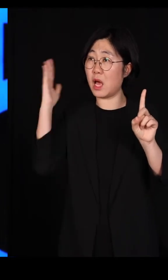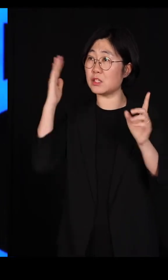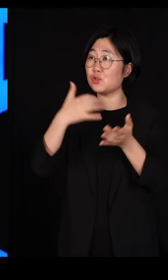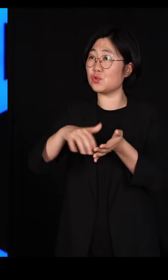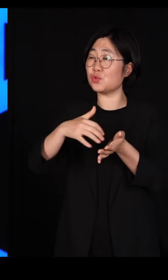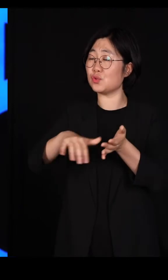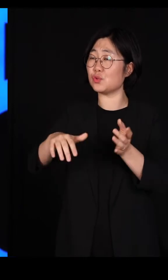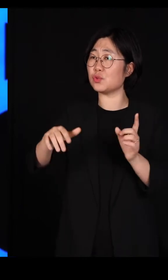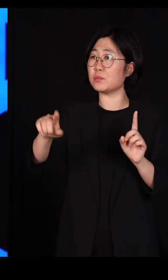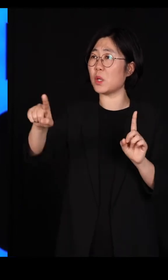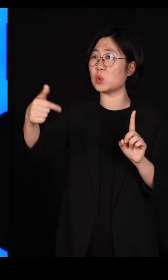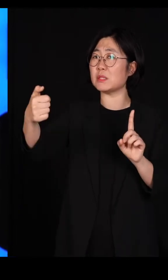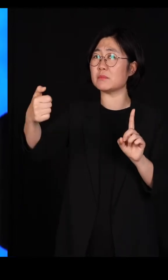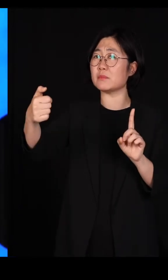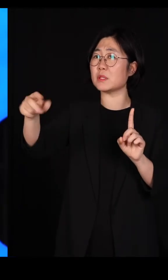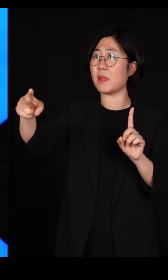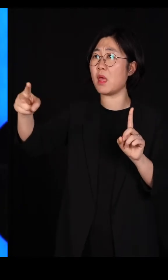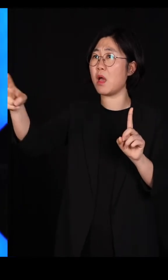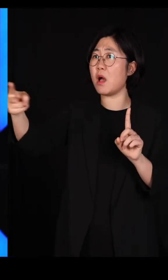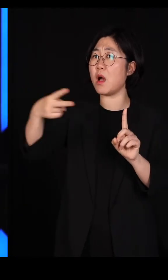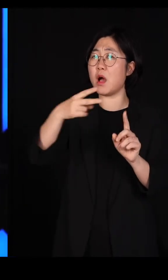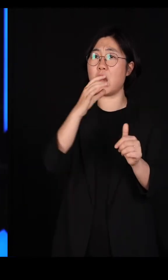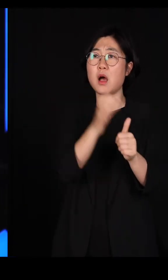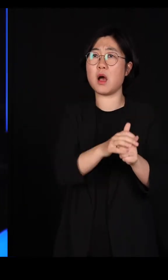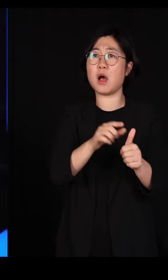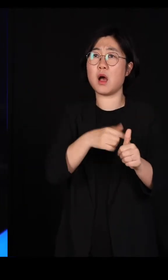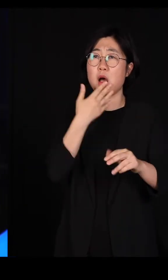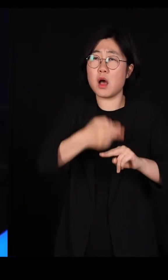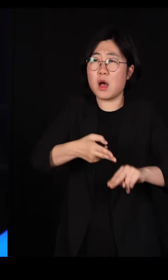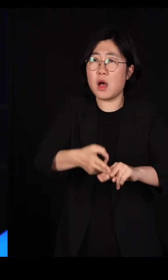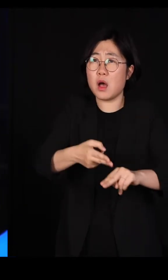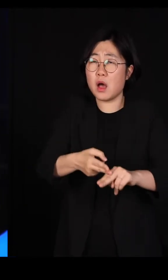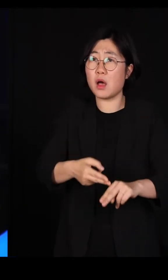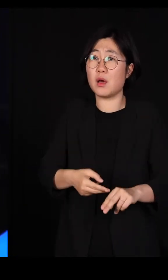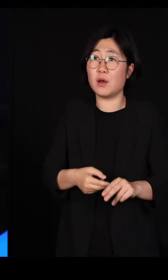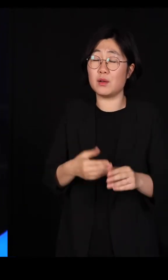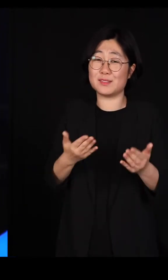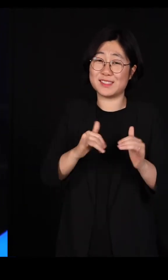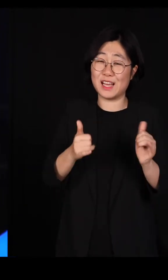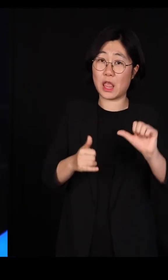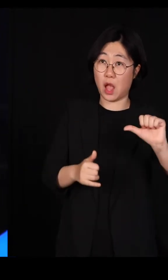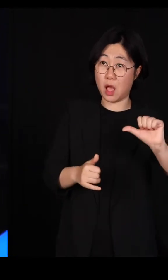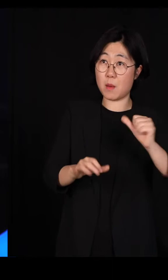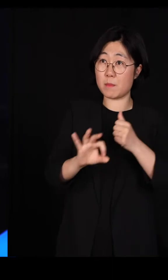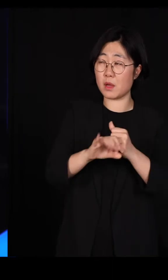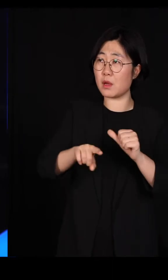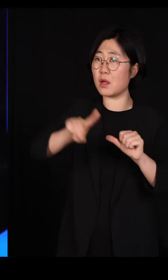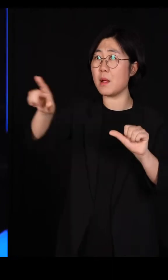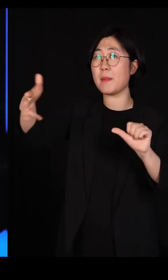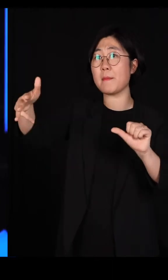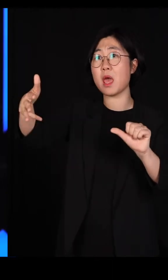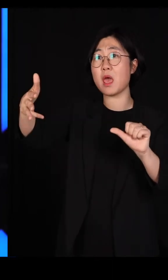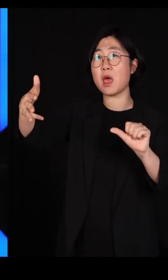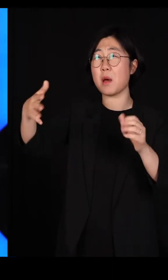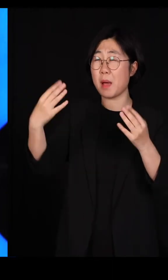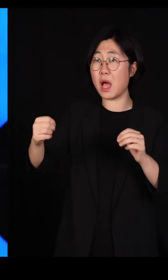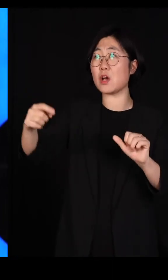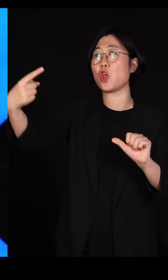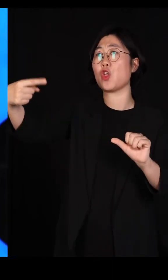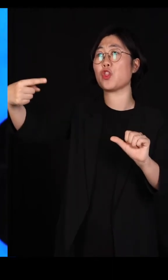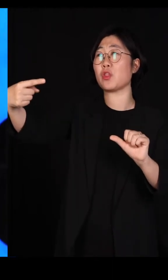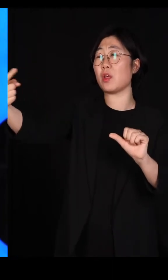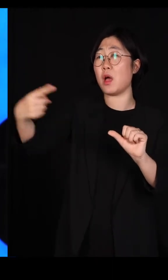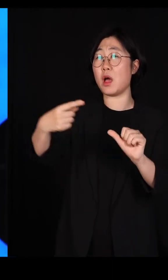한 150 명에서 200명 정도까지 책임진다고 합니다. 그러니까 급식 노동자 한 5 분이서 한 800 명, 많게는 1000